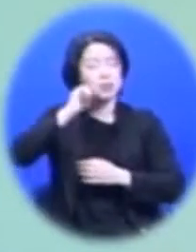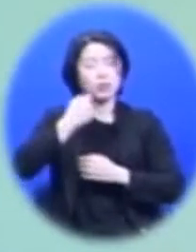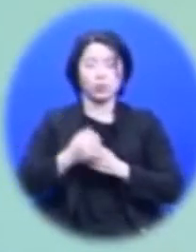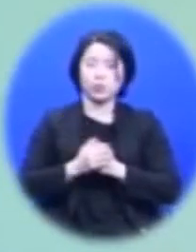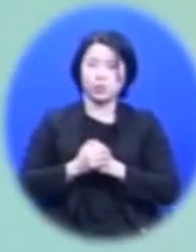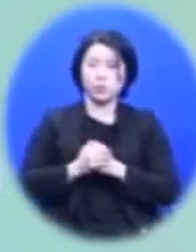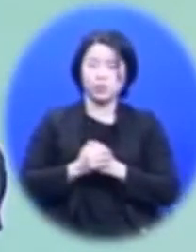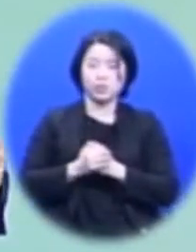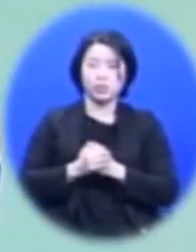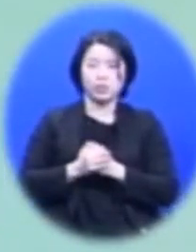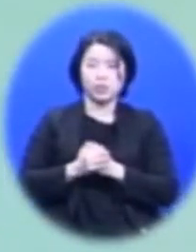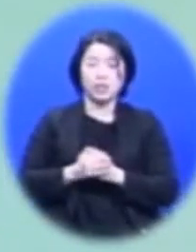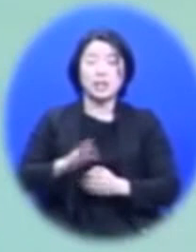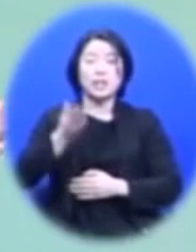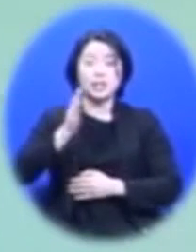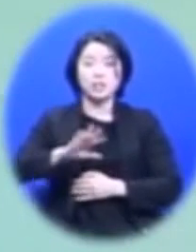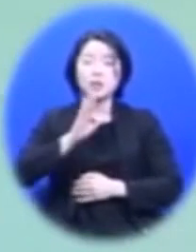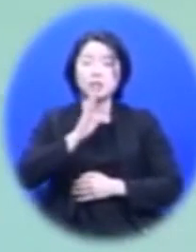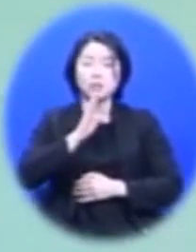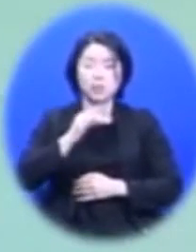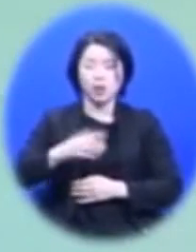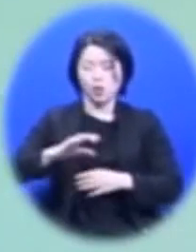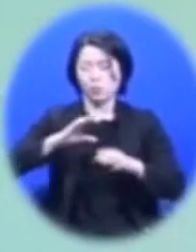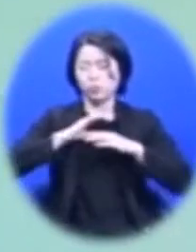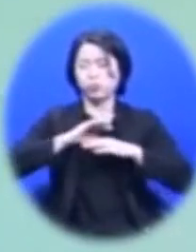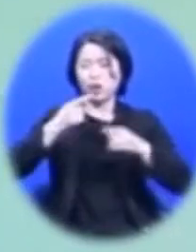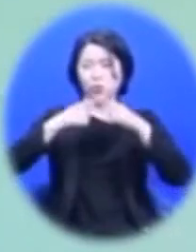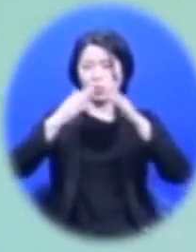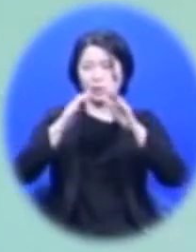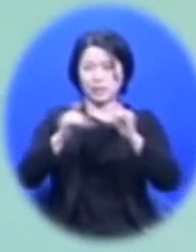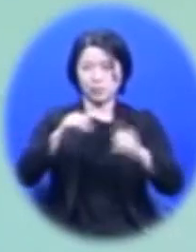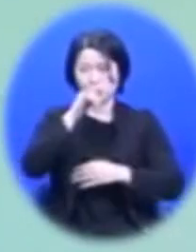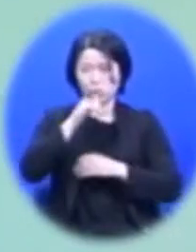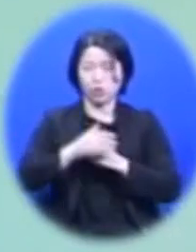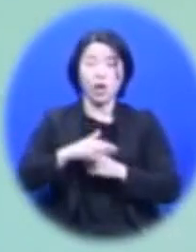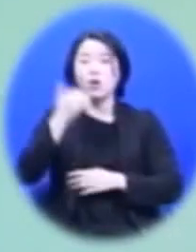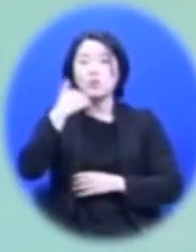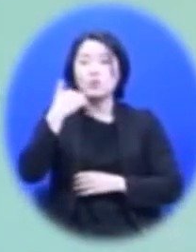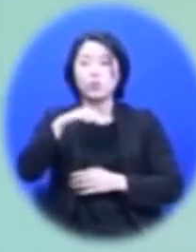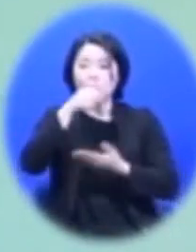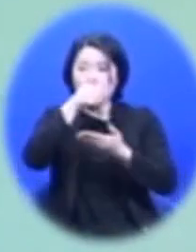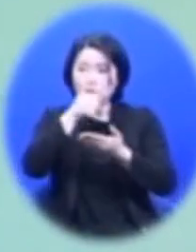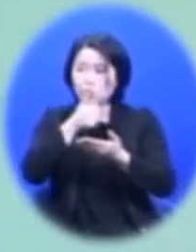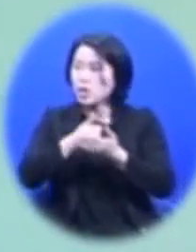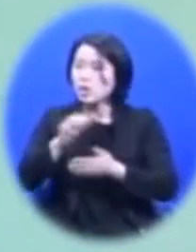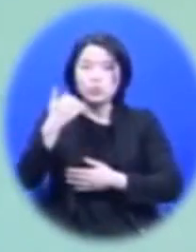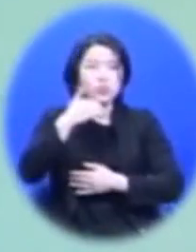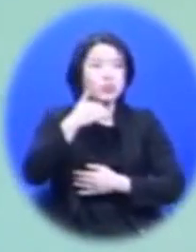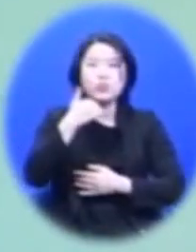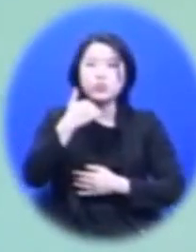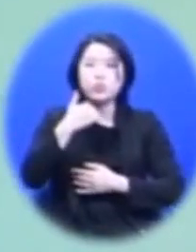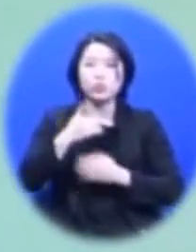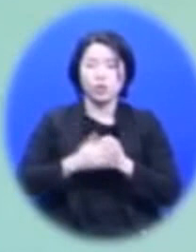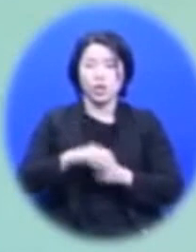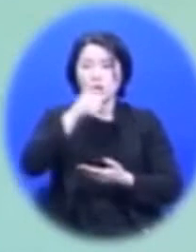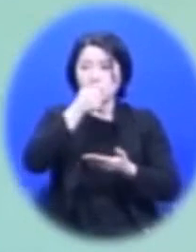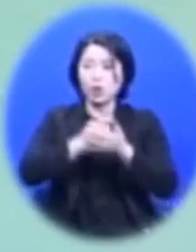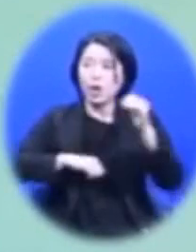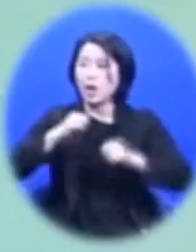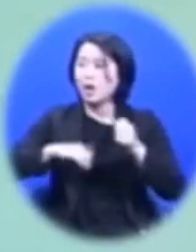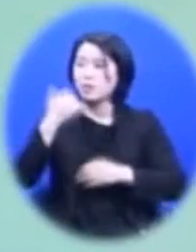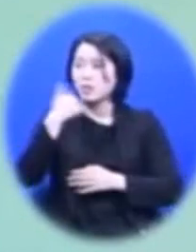그런데 정말 무서운 교인들이 있습니다. 누가 죄 짓는 사람이야? 죄 짓는 사람 혹시